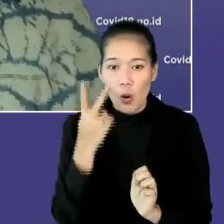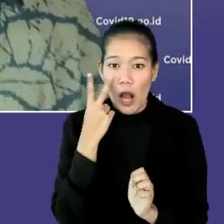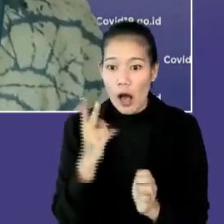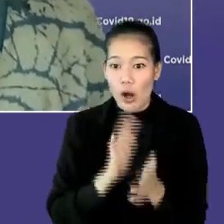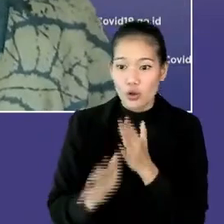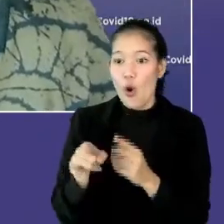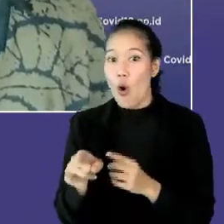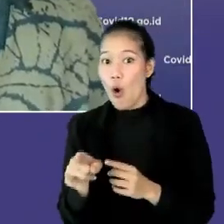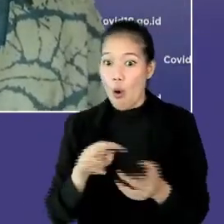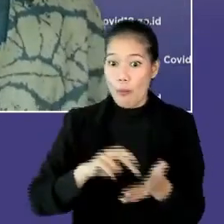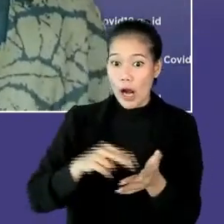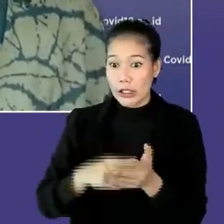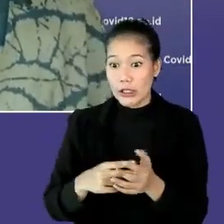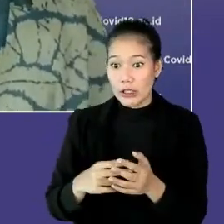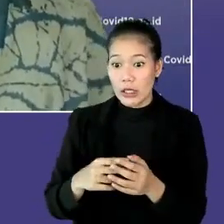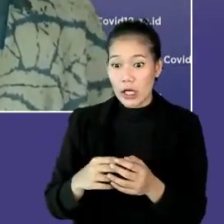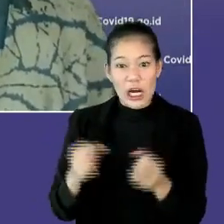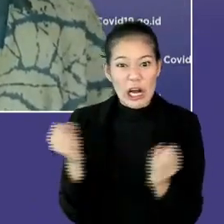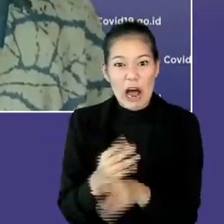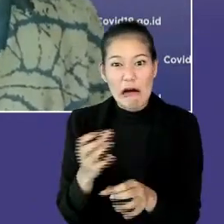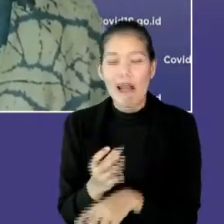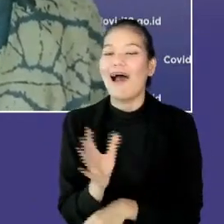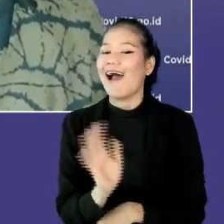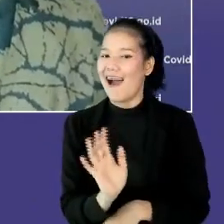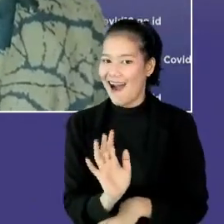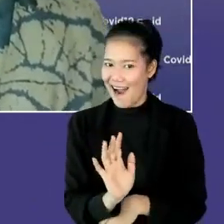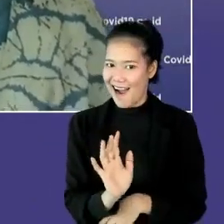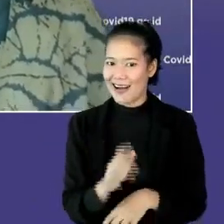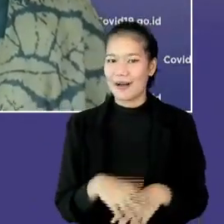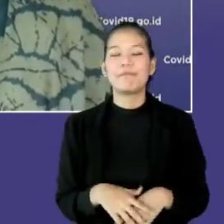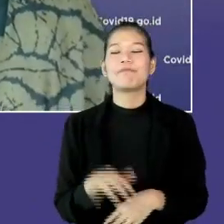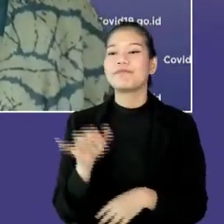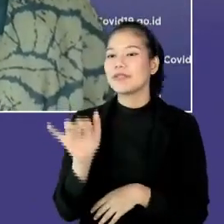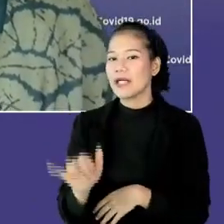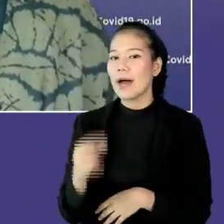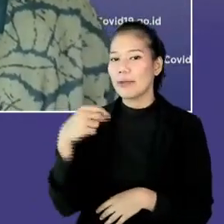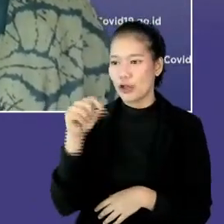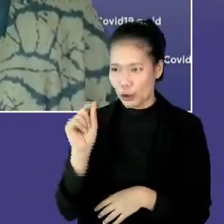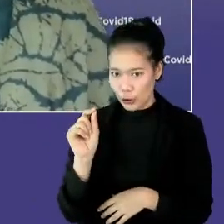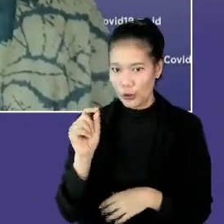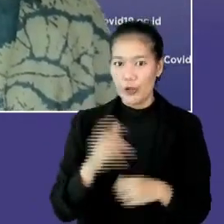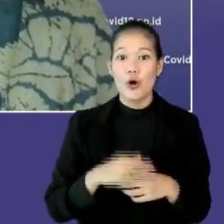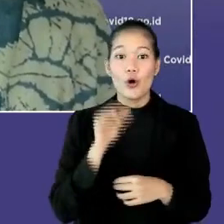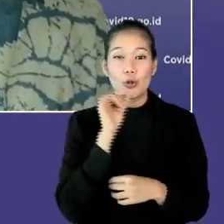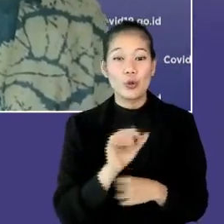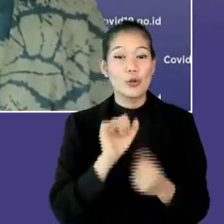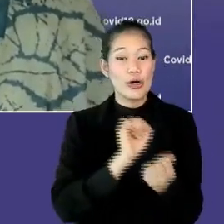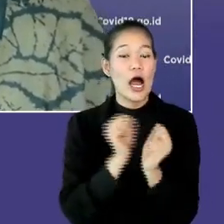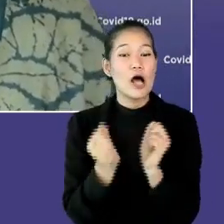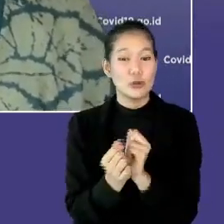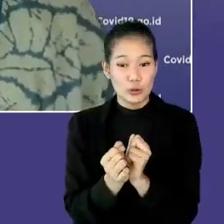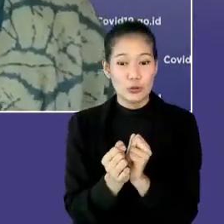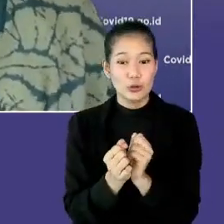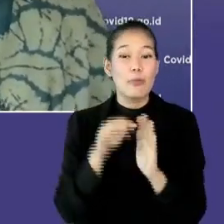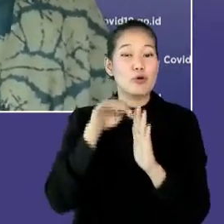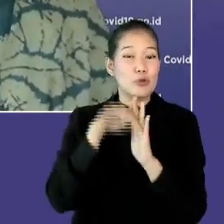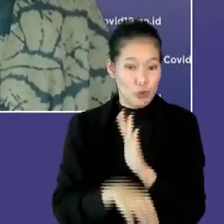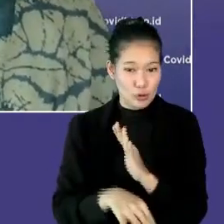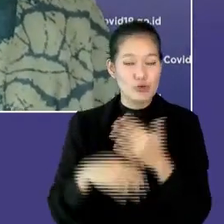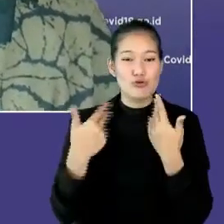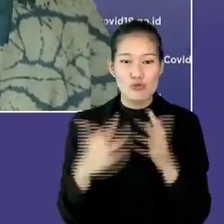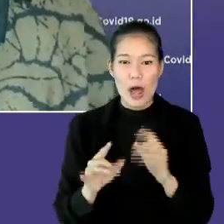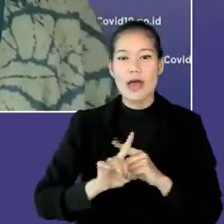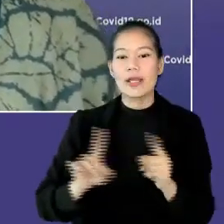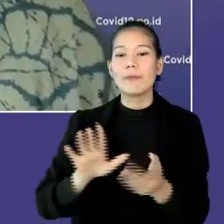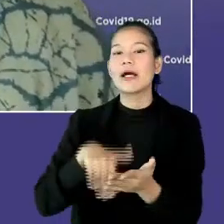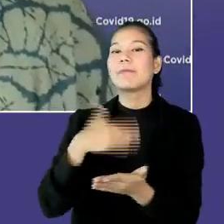kena dianggapnya apa yang kita kerjakan tidak berhasil. Betul, jadi kalau kita lihat penurunan kasus mungkin sudah terjadi di 3 pekan, tapi kematian ini